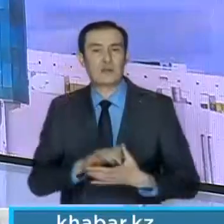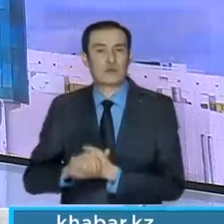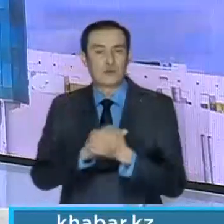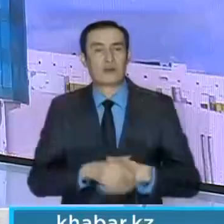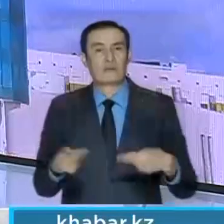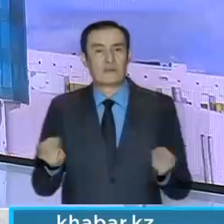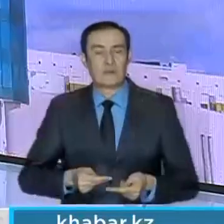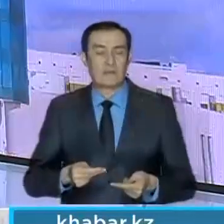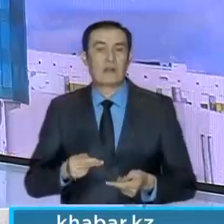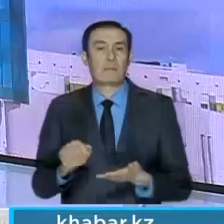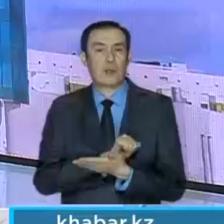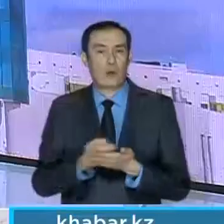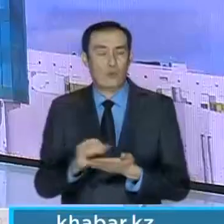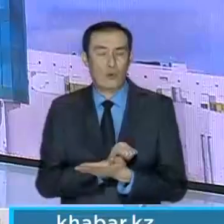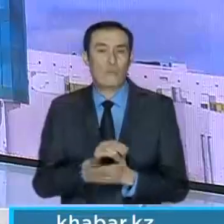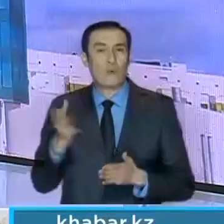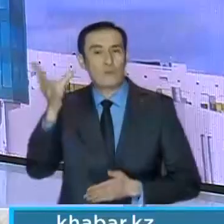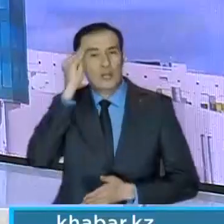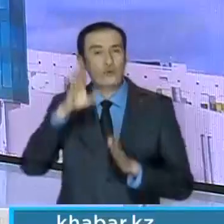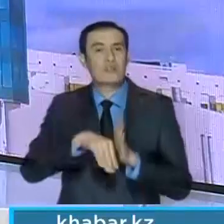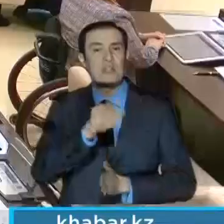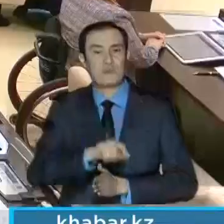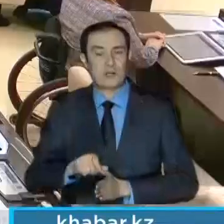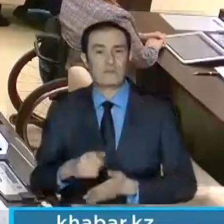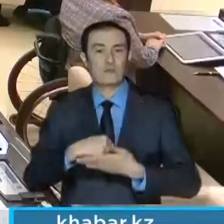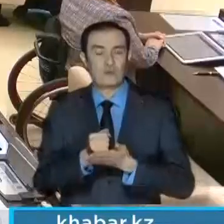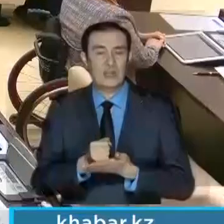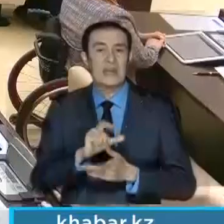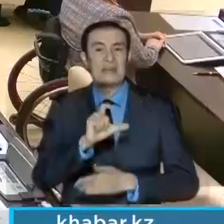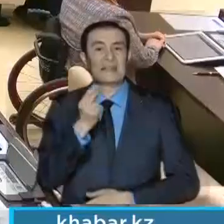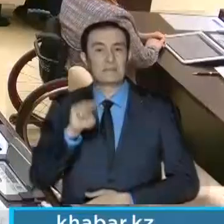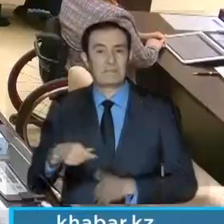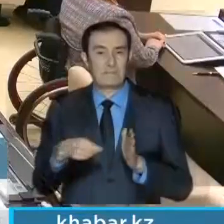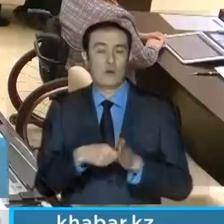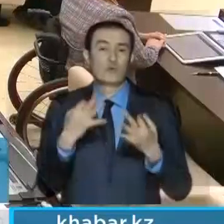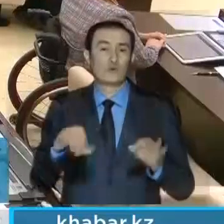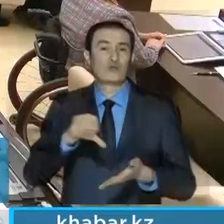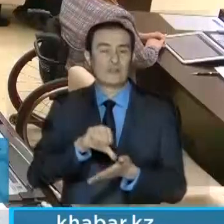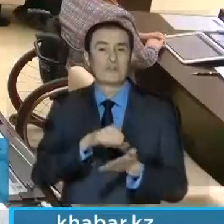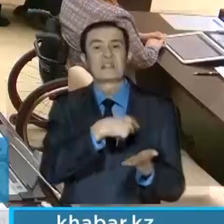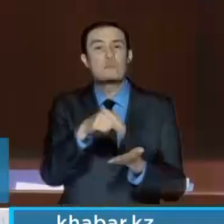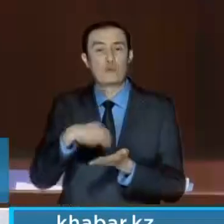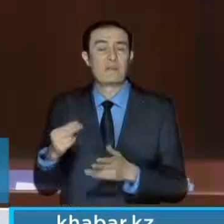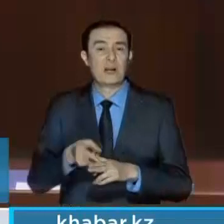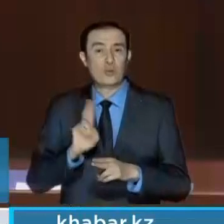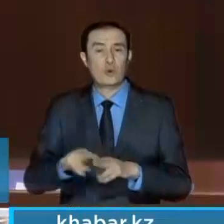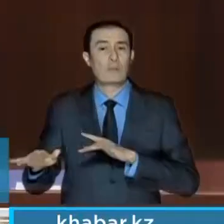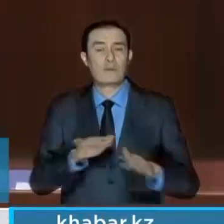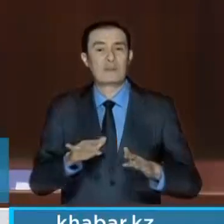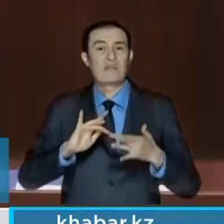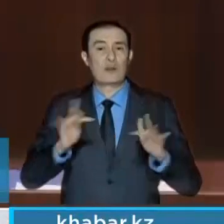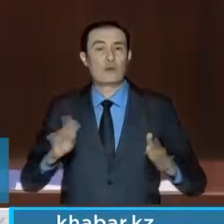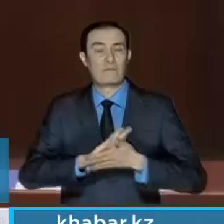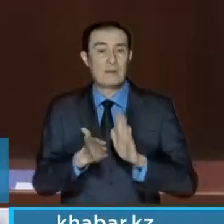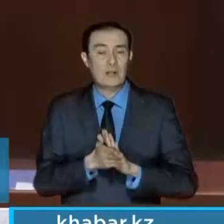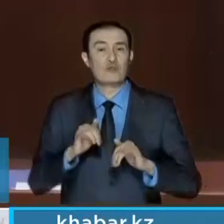ратифицировали соответствующий протокол по мнению депутатов признание ЭЦП обеспечит доступ к участию в закупках которые проводятся в электронном